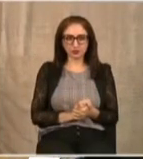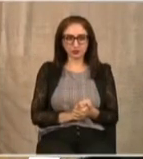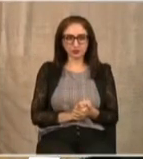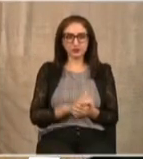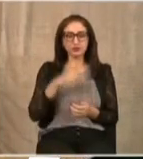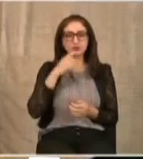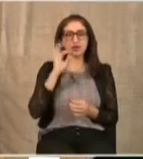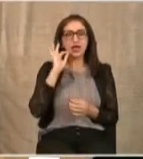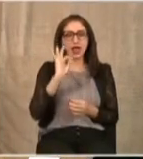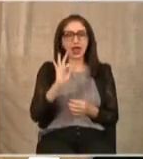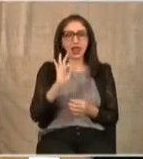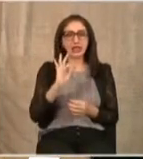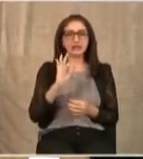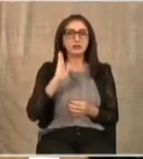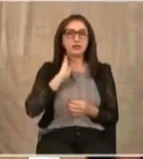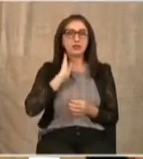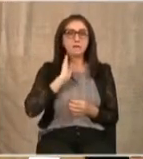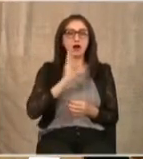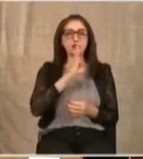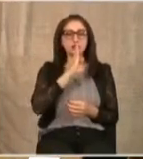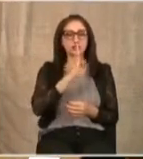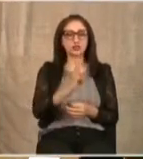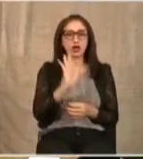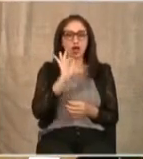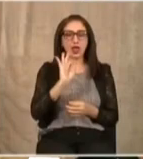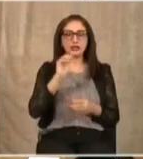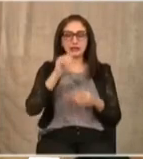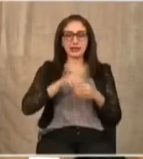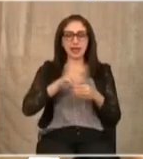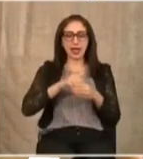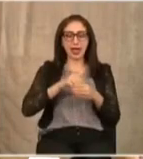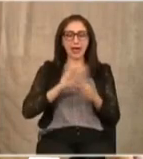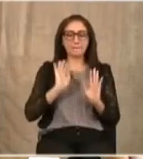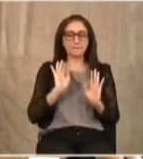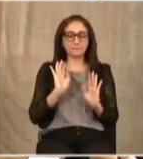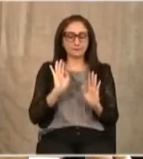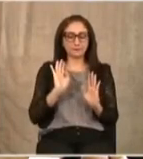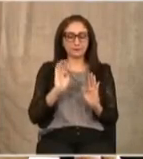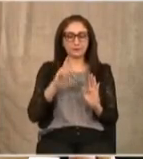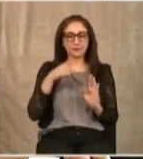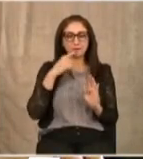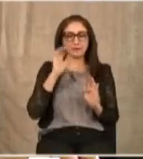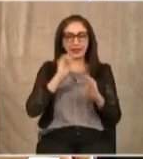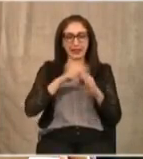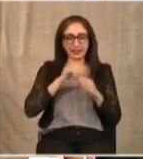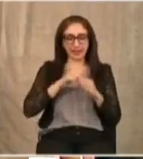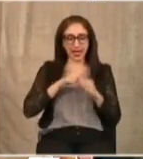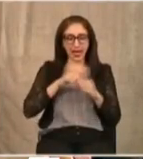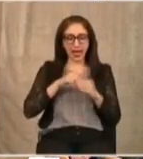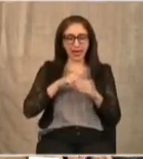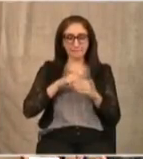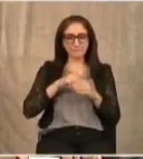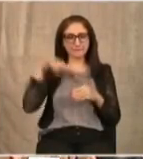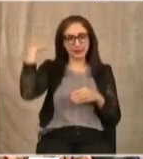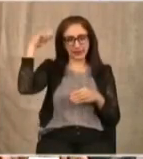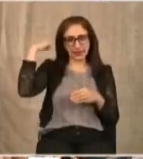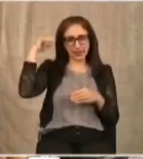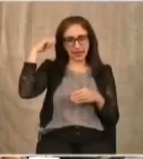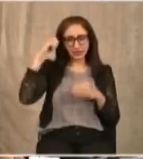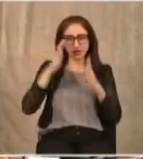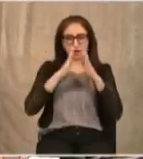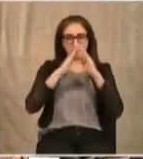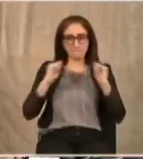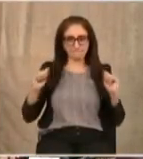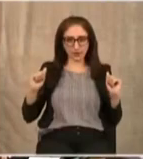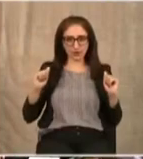لضمان ثقه الناخب في العمليه الانتخابيه فها هي الانتخابات الرئاسيه بمصر